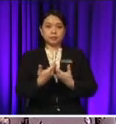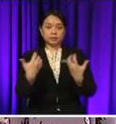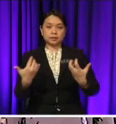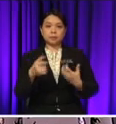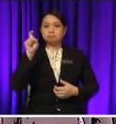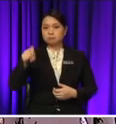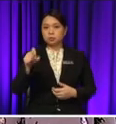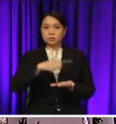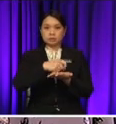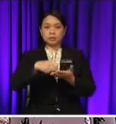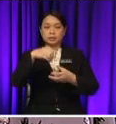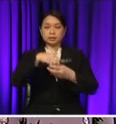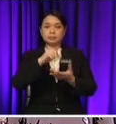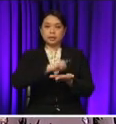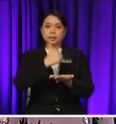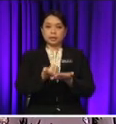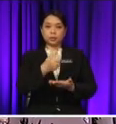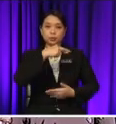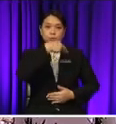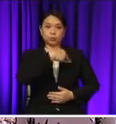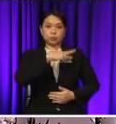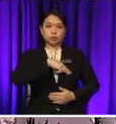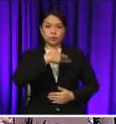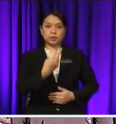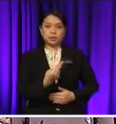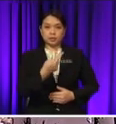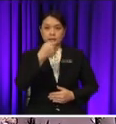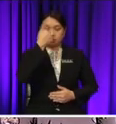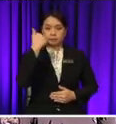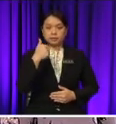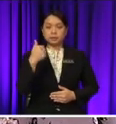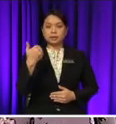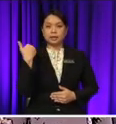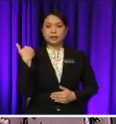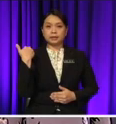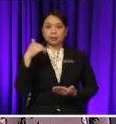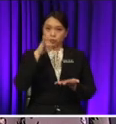rugi karena faedah atas penyaman ini merupakan pembelanjaan perniagaan